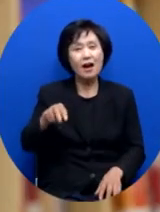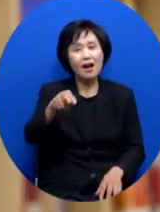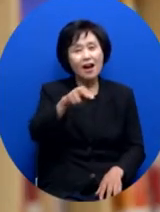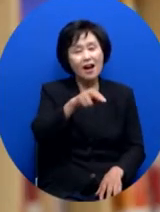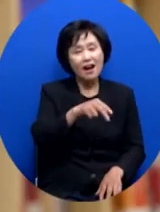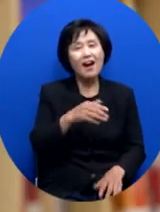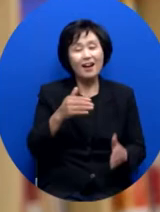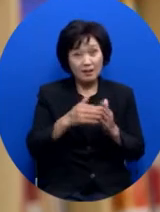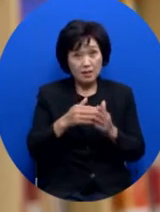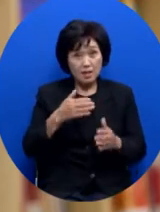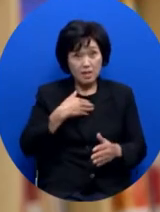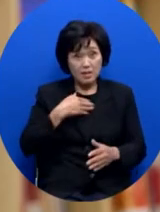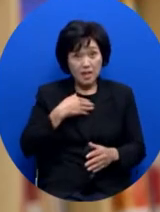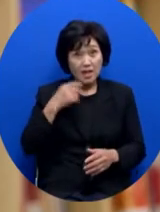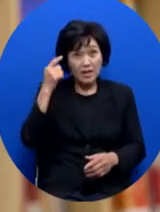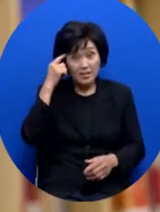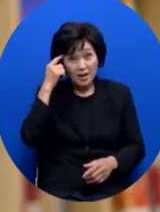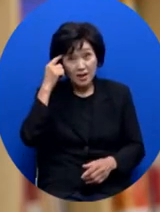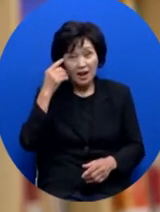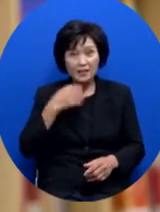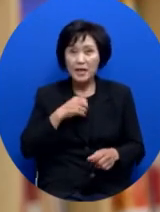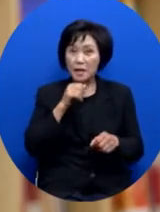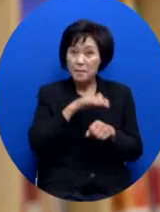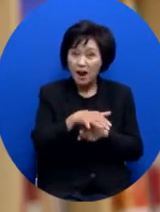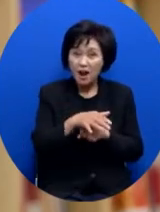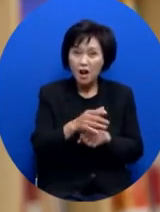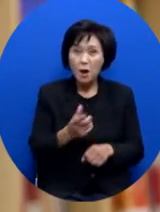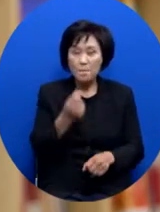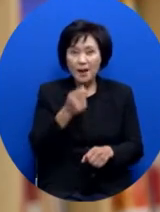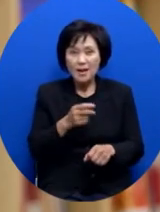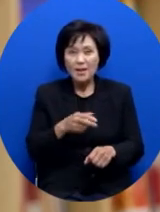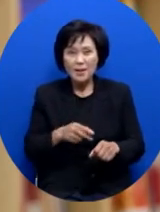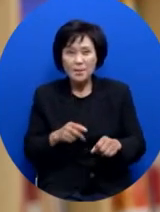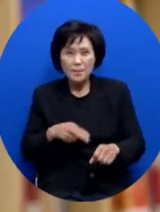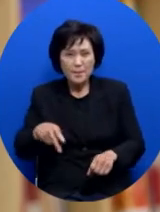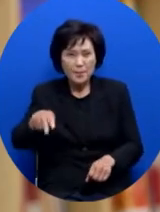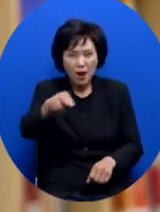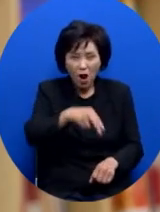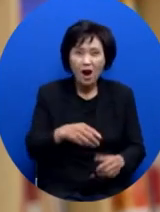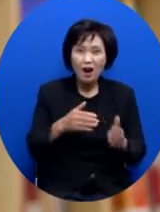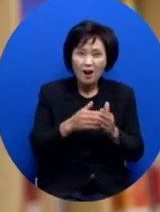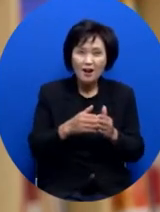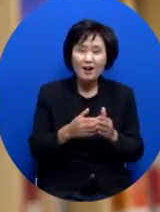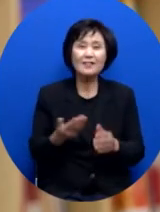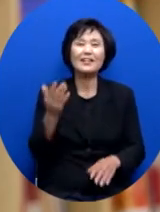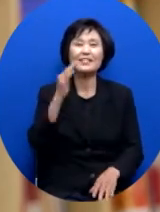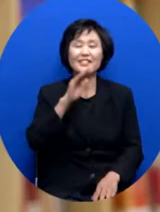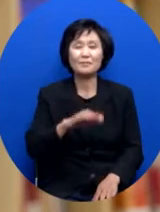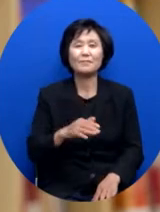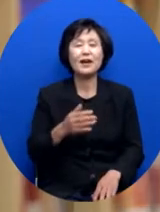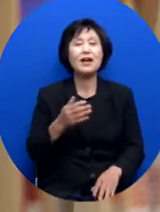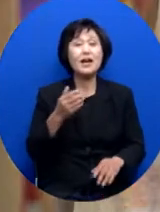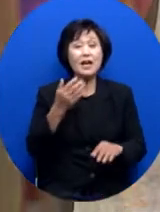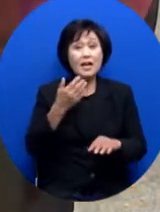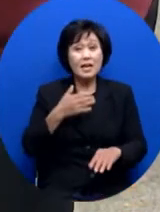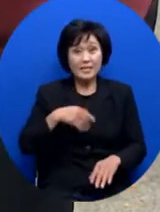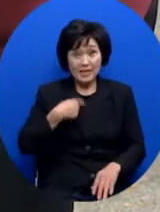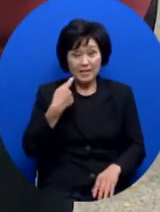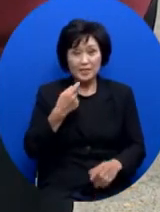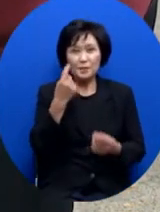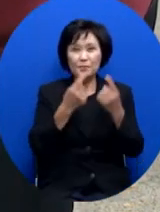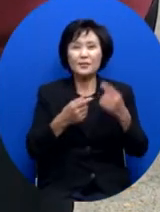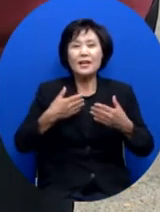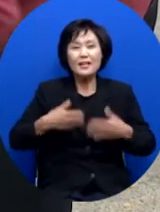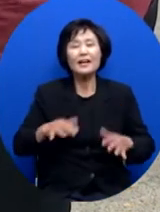스타일이면 빨리 달리고 빨리 끝내야 되는데 자기보다 어린 아이들의 짐도 뚫어주고 그들의 가 발걸음을 맞춰주고 1 계 완 주셨다는